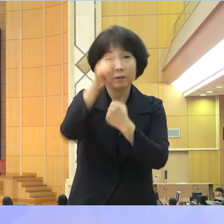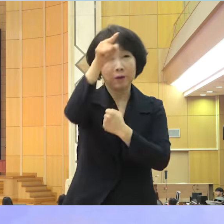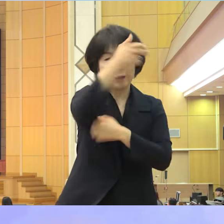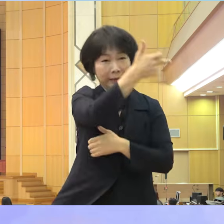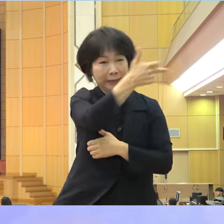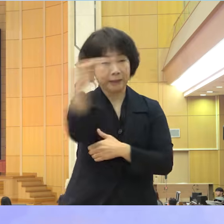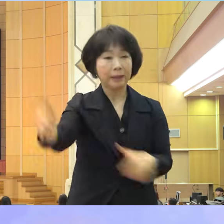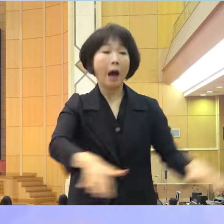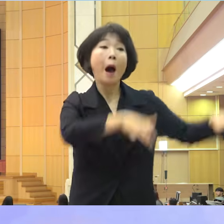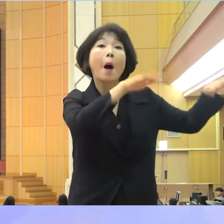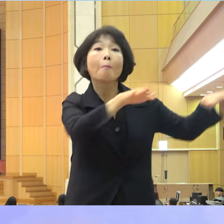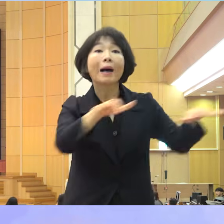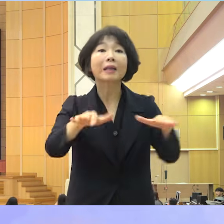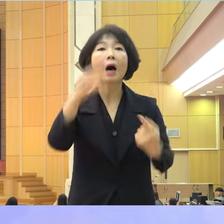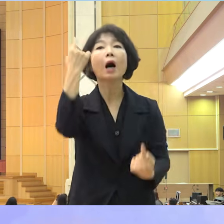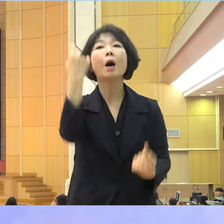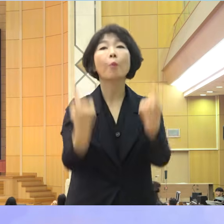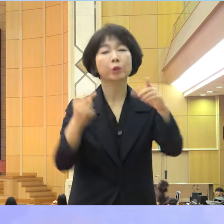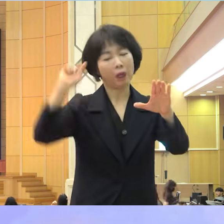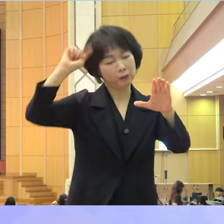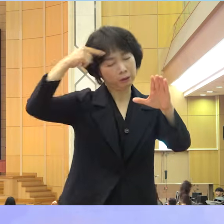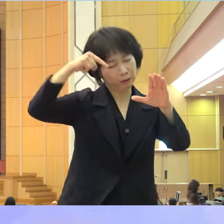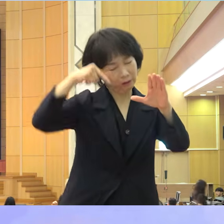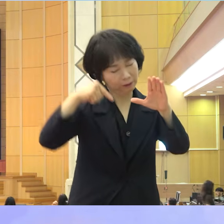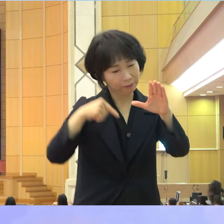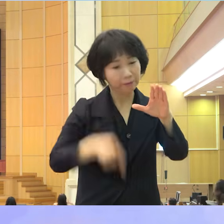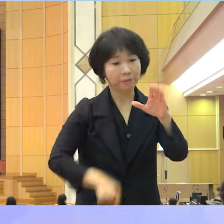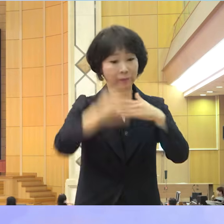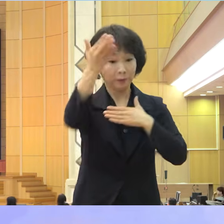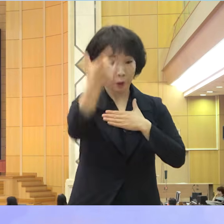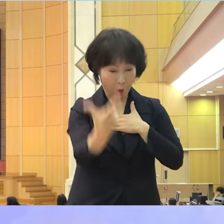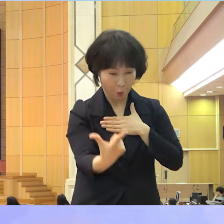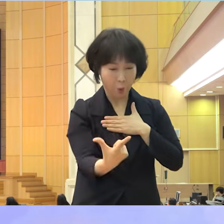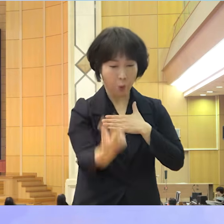저 큰 바다보다 깊다.